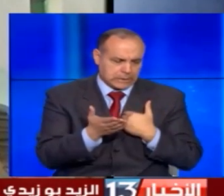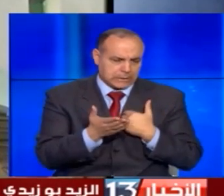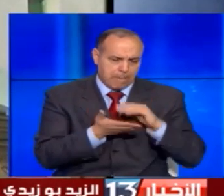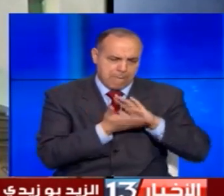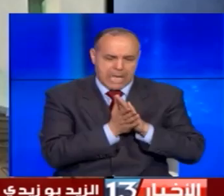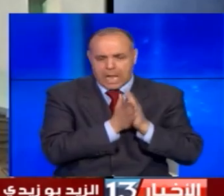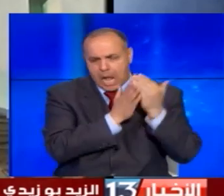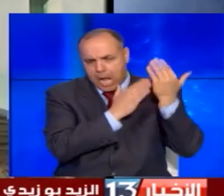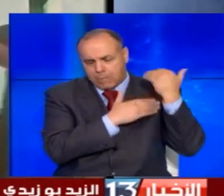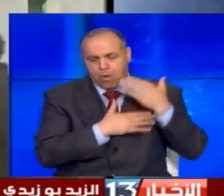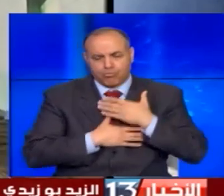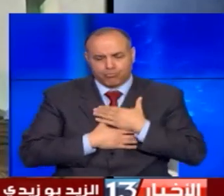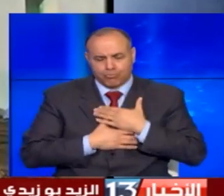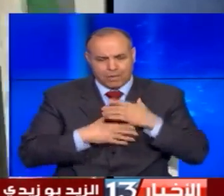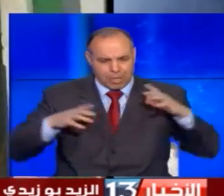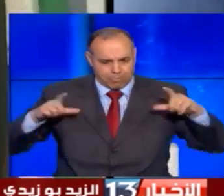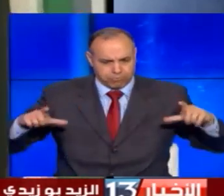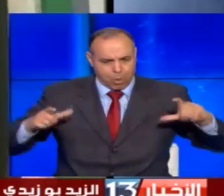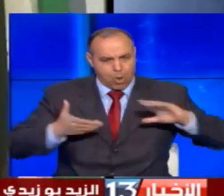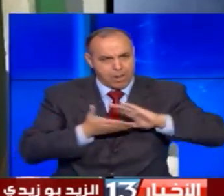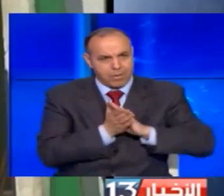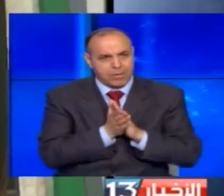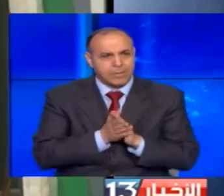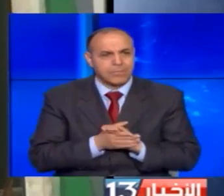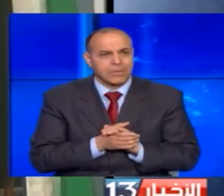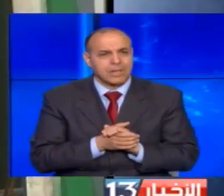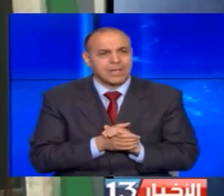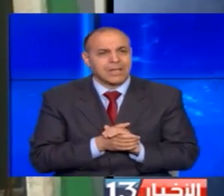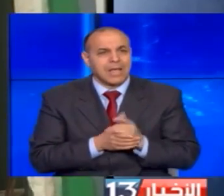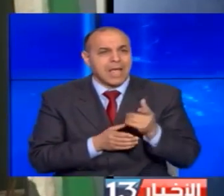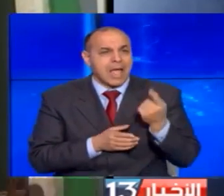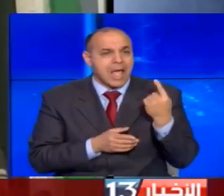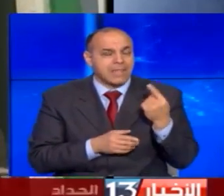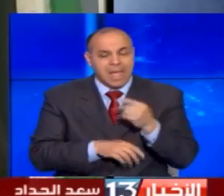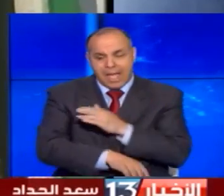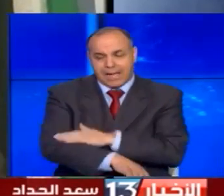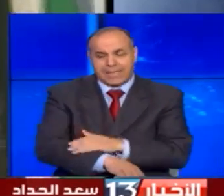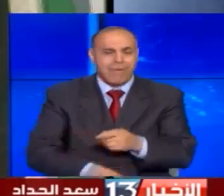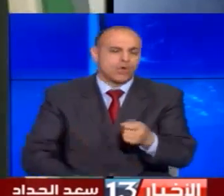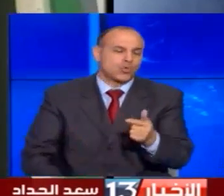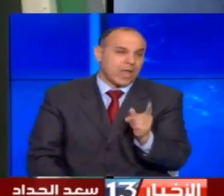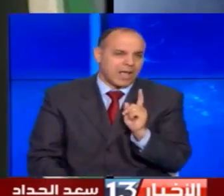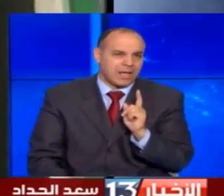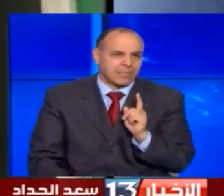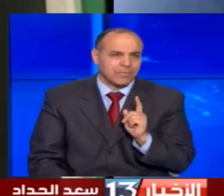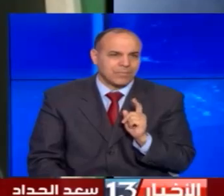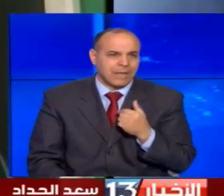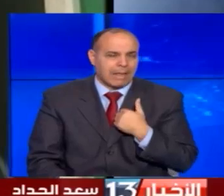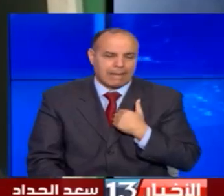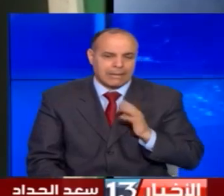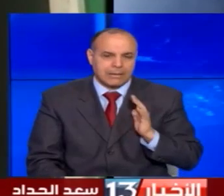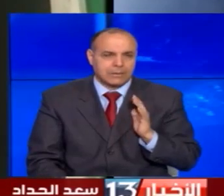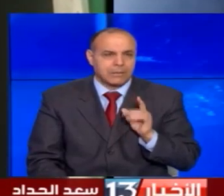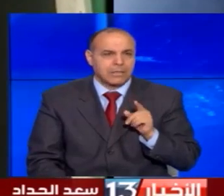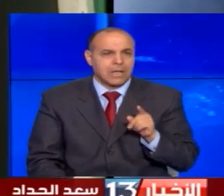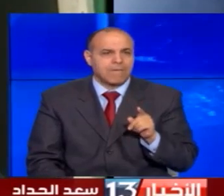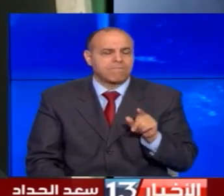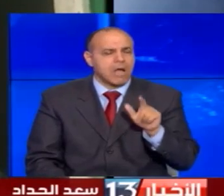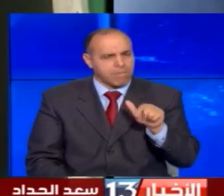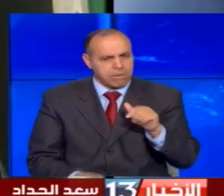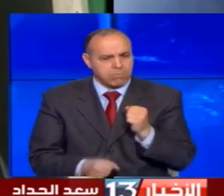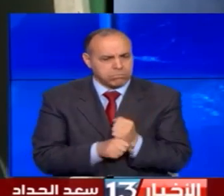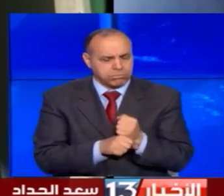المعصرة التقليديه الشوامي، معناها هم متجهين معناها العصري، لان اليد العامله مش موجوده برشا، مش شاقه، فيها الميكسرات